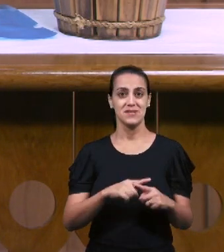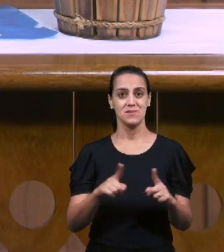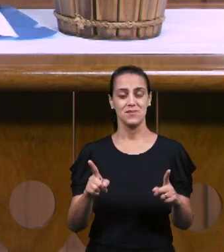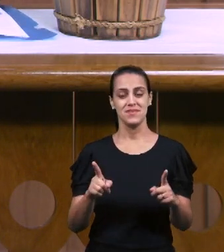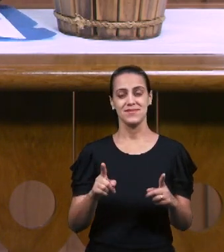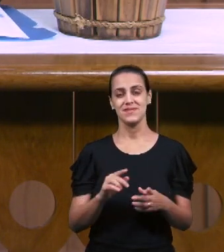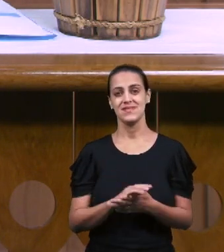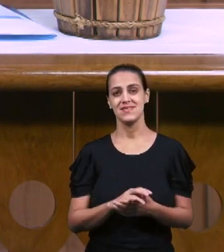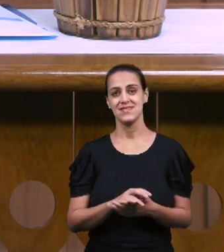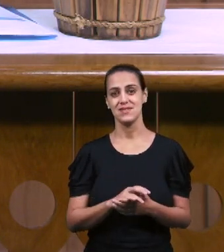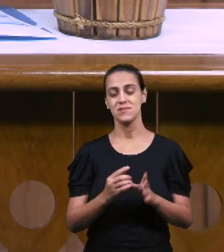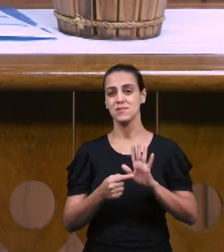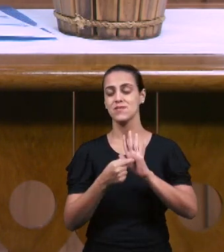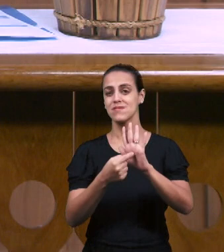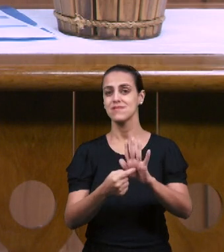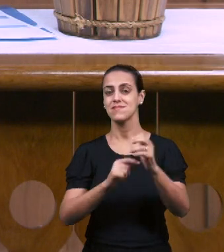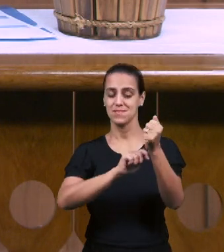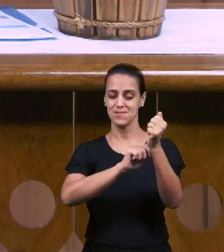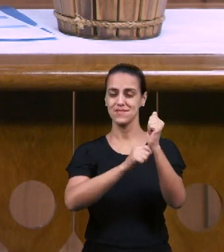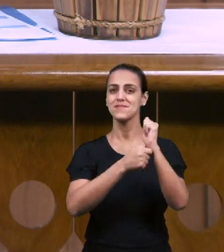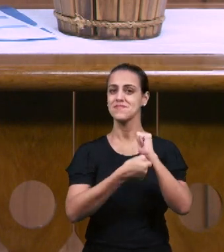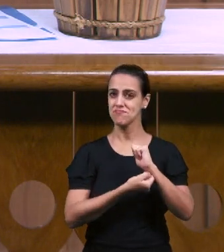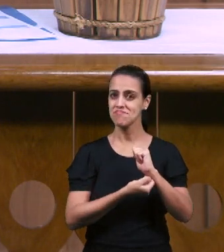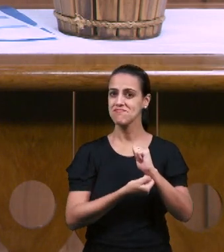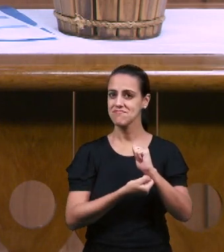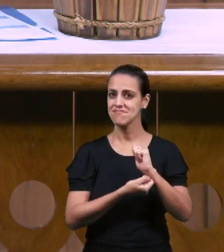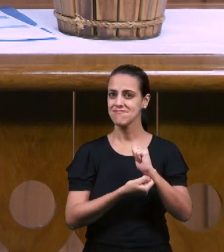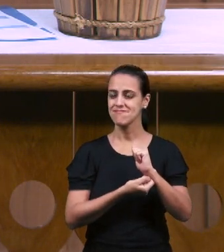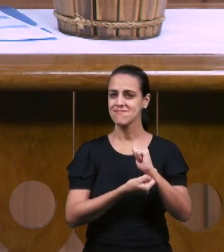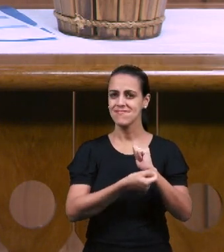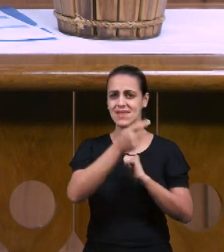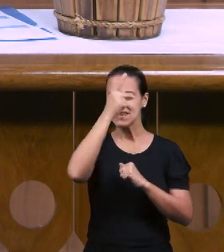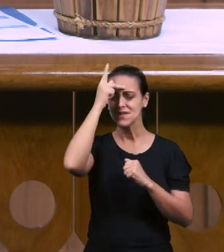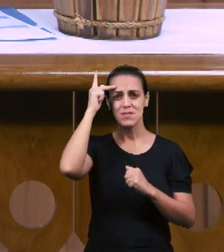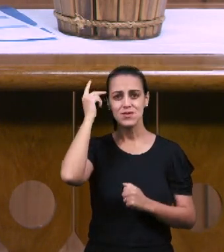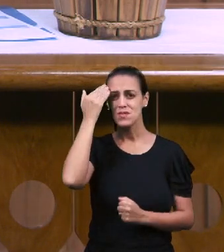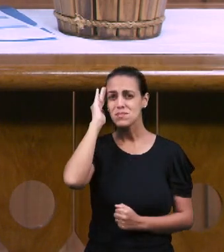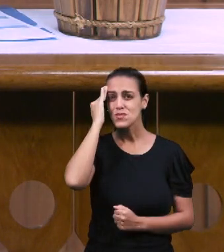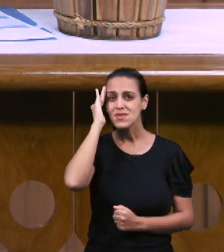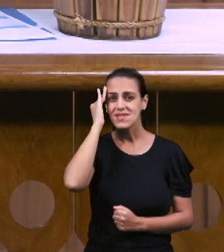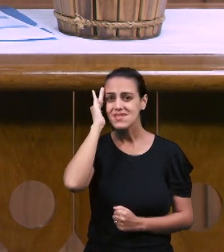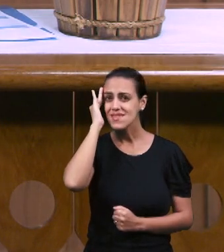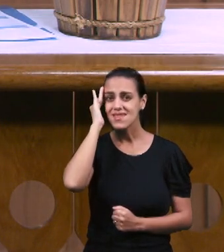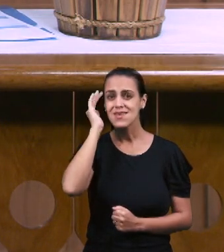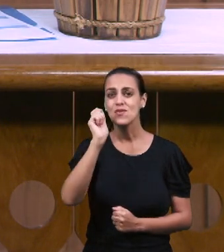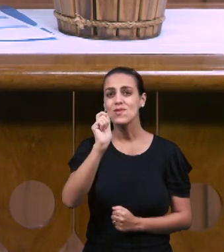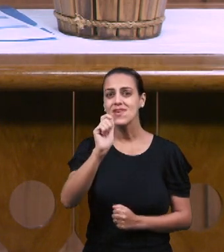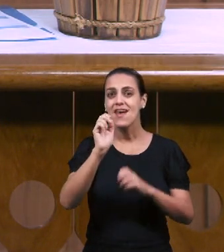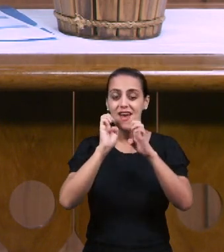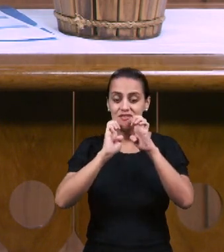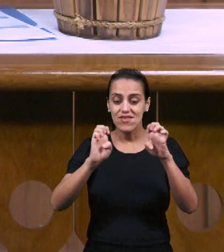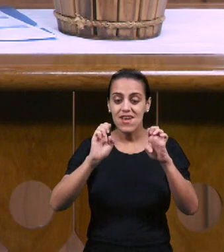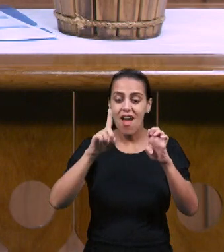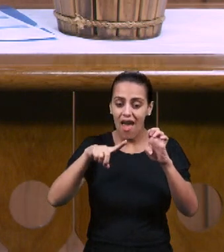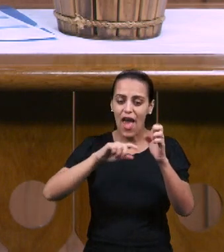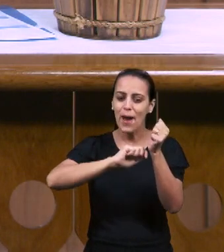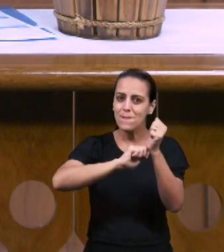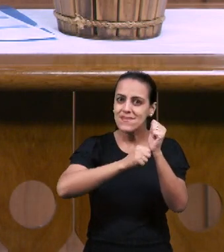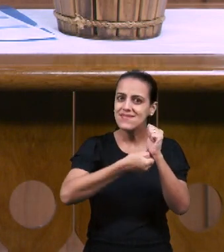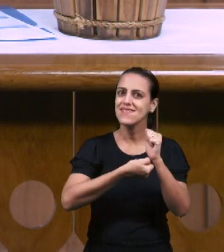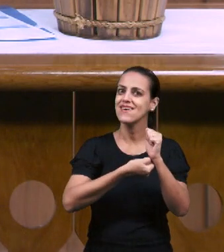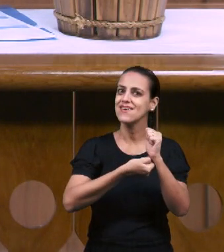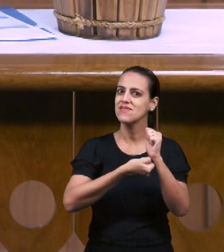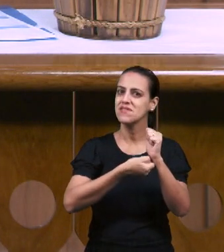dire sur le mystère. Les personnes, elles ne comprennent pas que l'évangile, c'est un mystère. L'évangile,